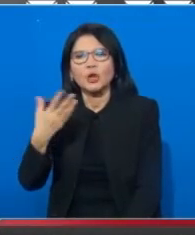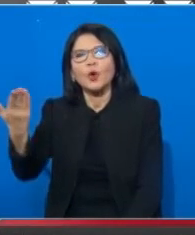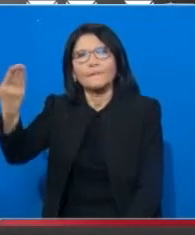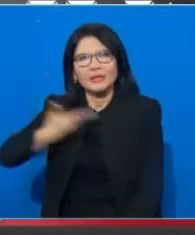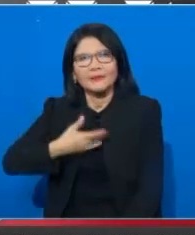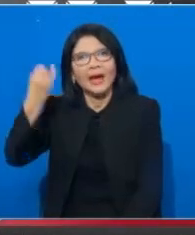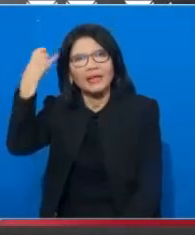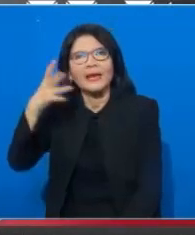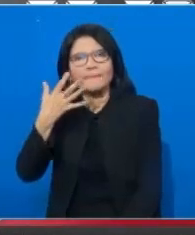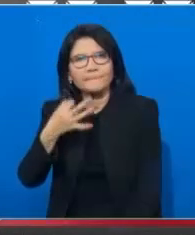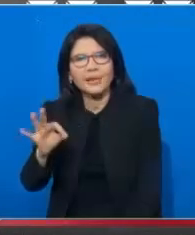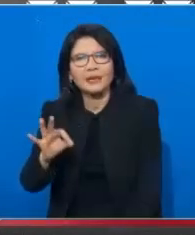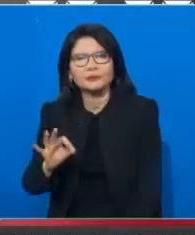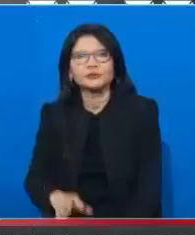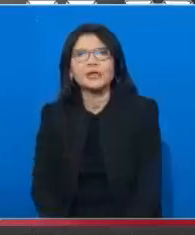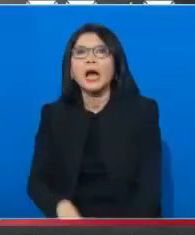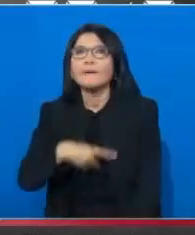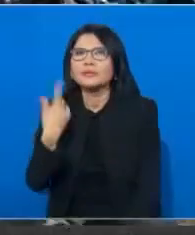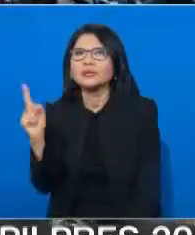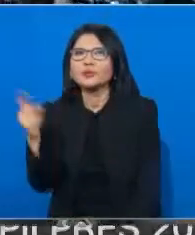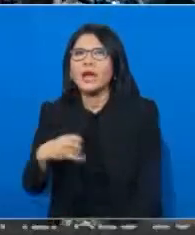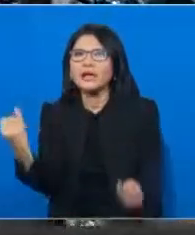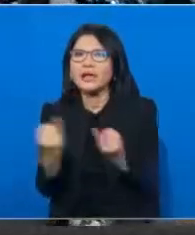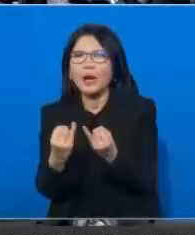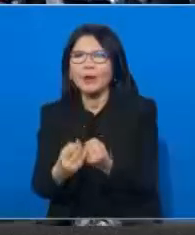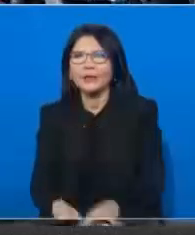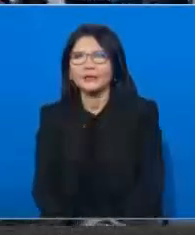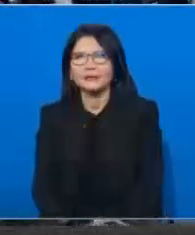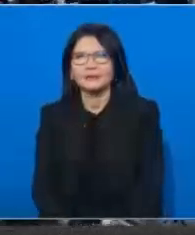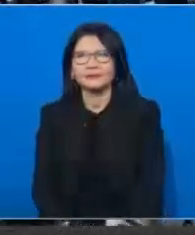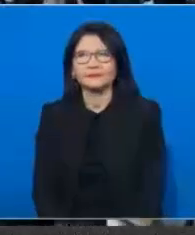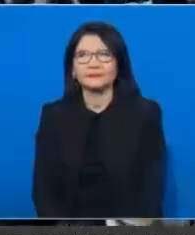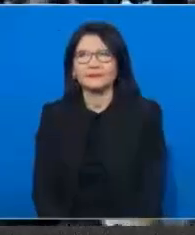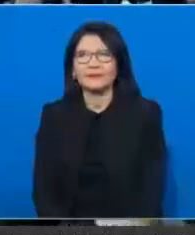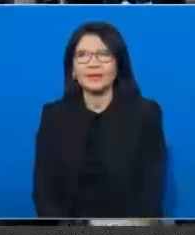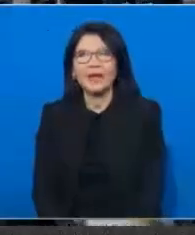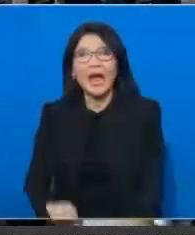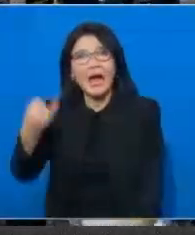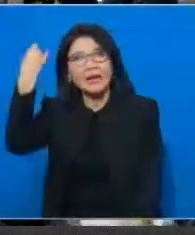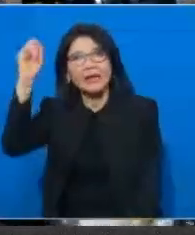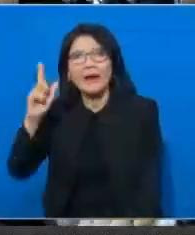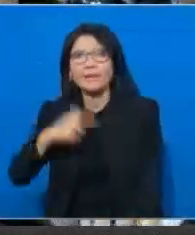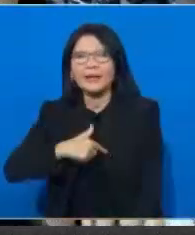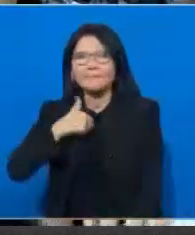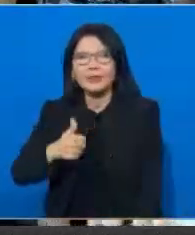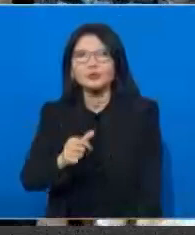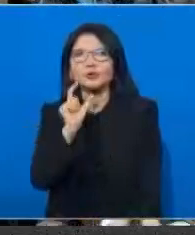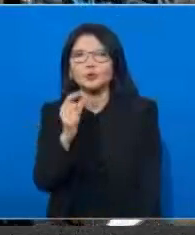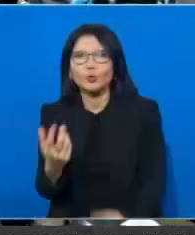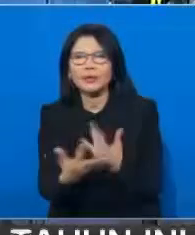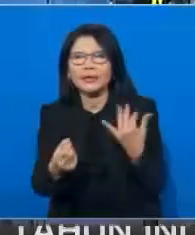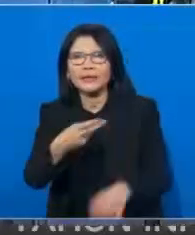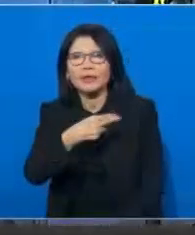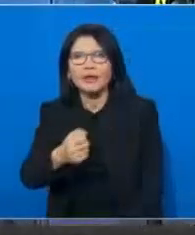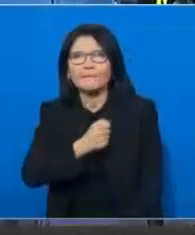baik meskipun dari kubu lawan. Gagasan yang terbaik untuk rakyat Indonesia dan